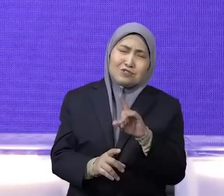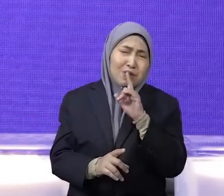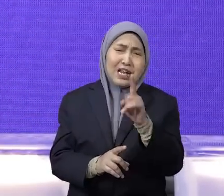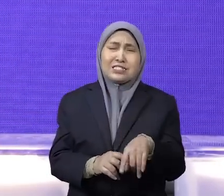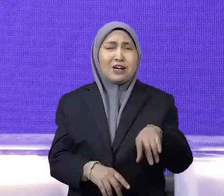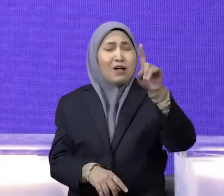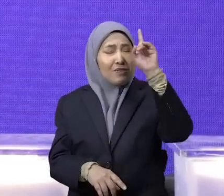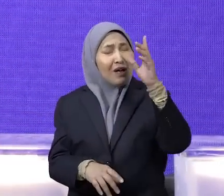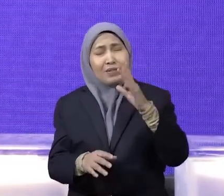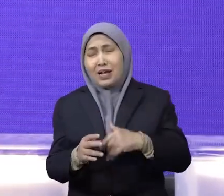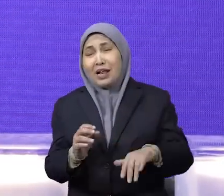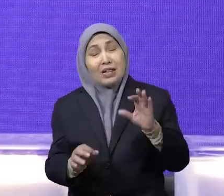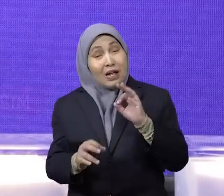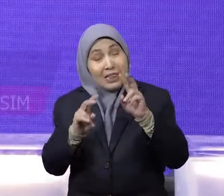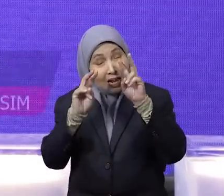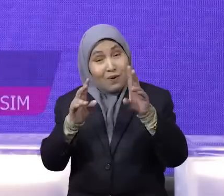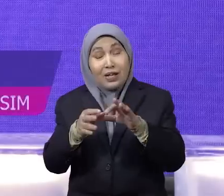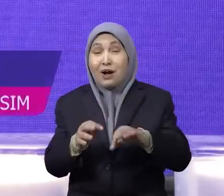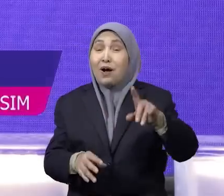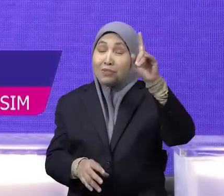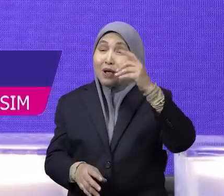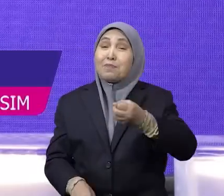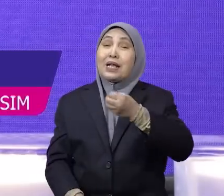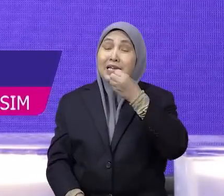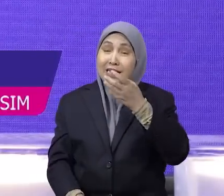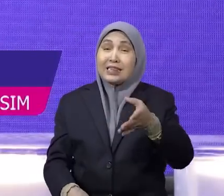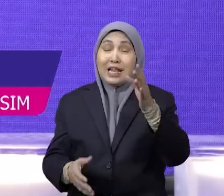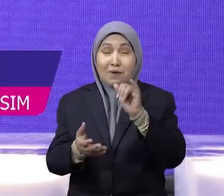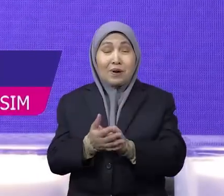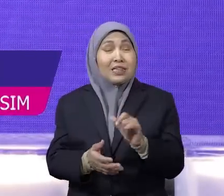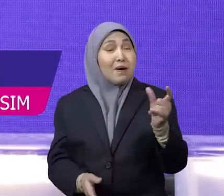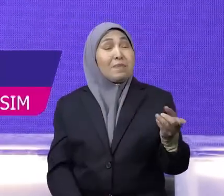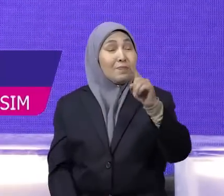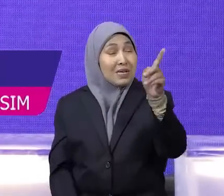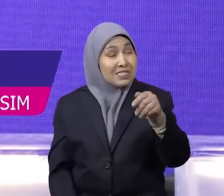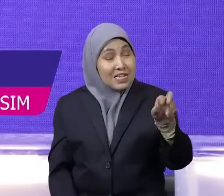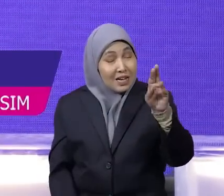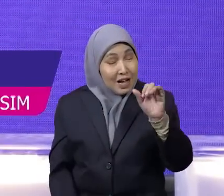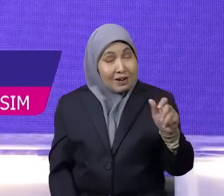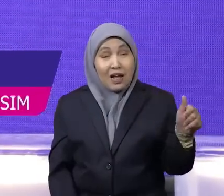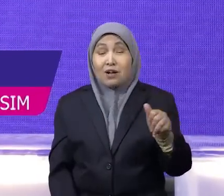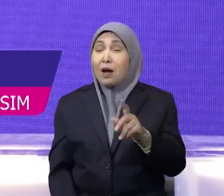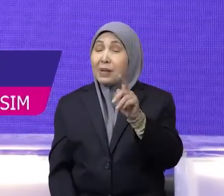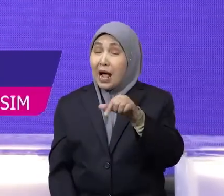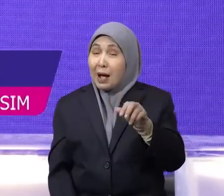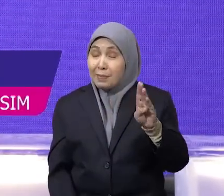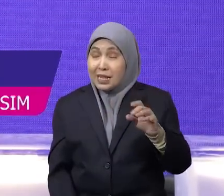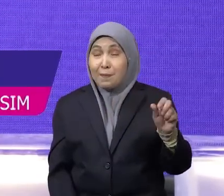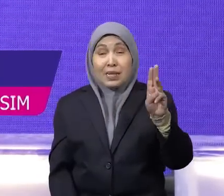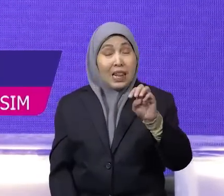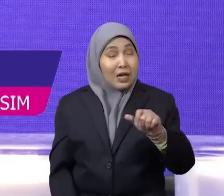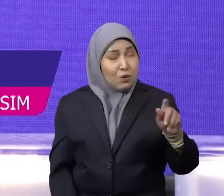Allah Ta'ala, kalau tuan-puan boleh tengok ayat ni, Allah Ta'ala kata, Hunalika da'a Zakaria Rabbah, qala Rabbi habli min